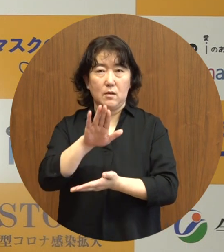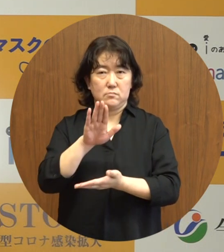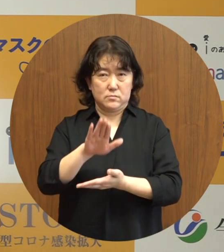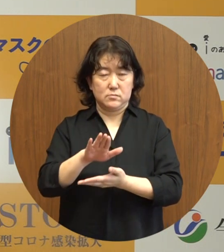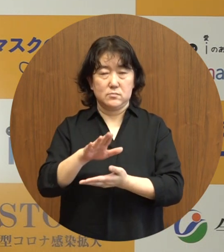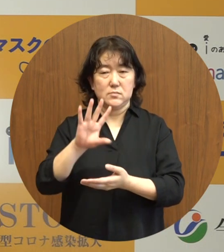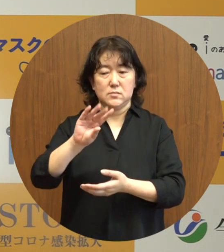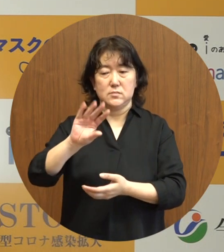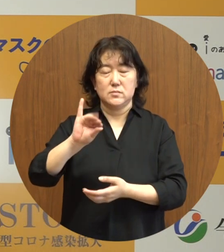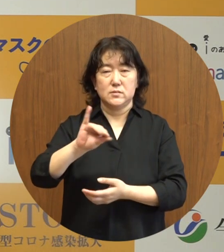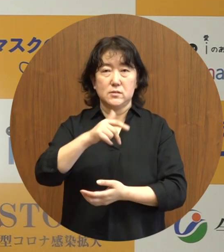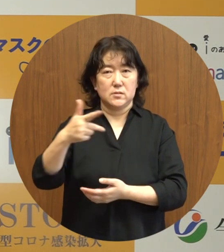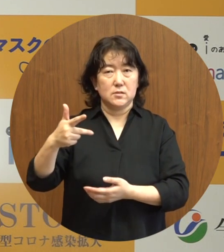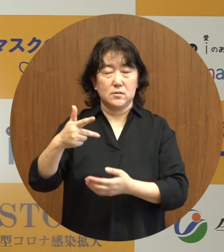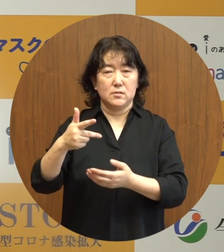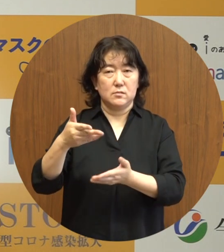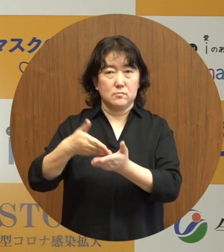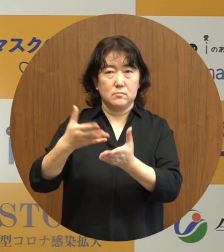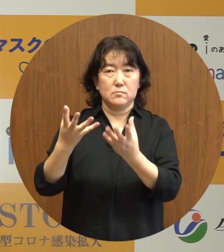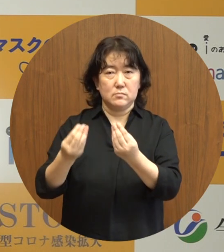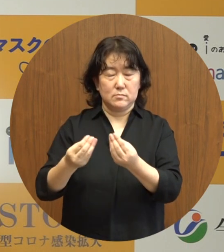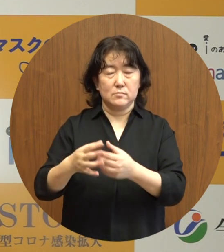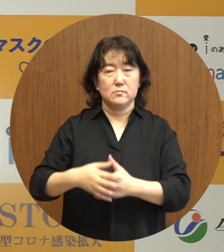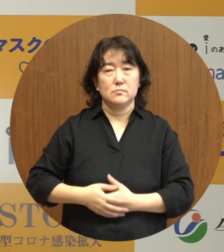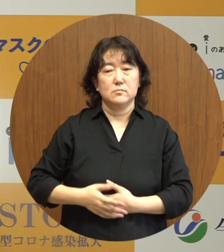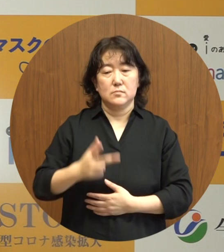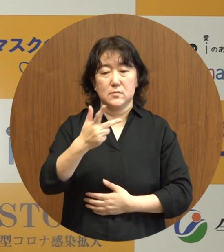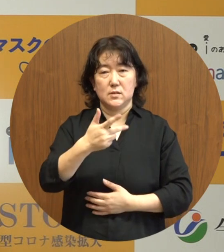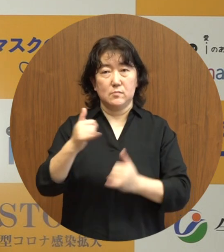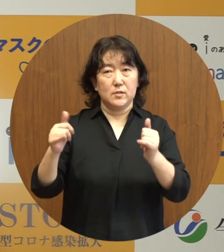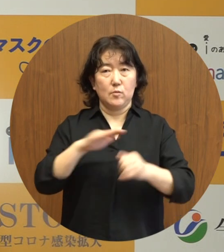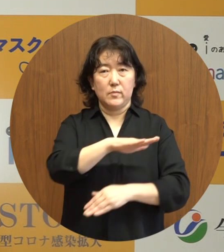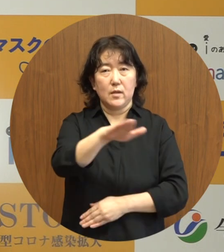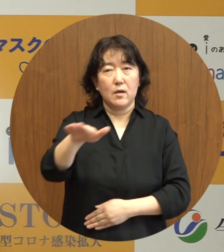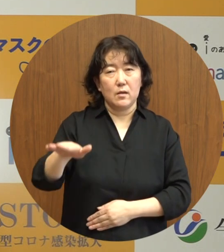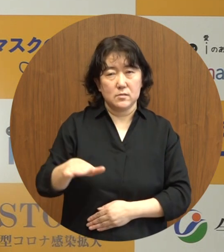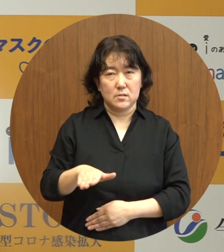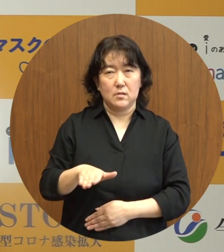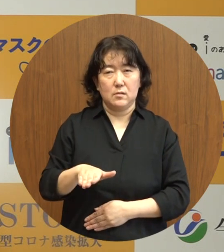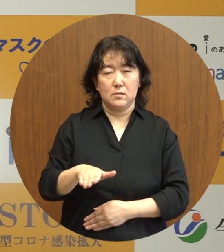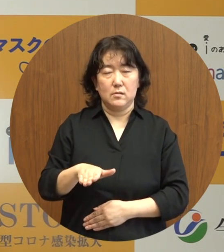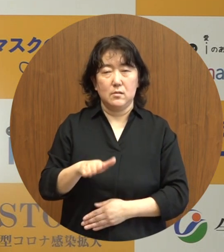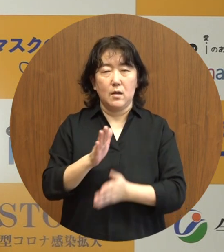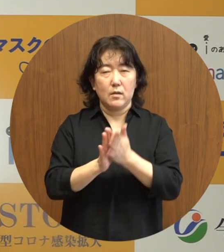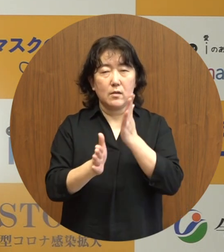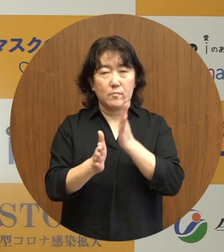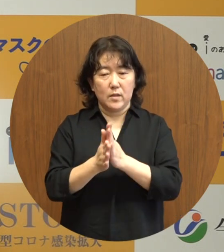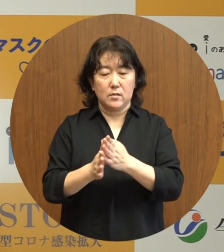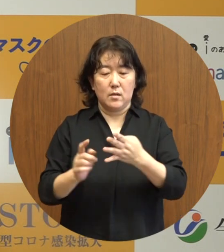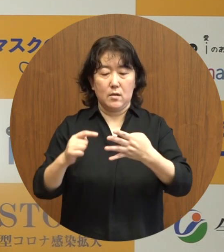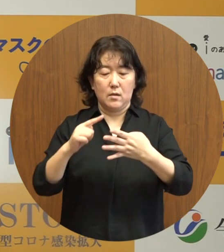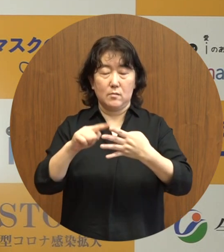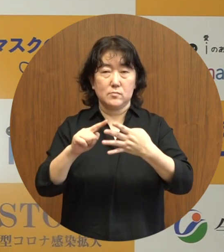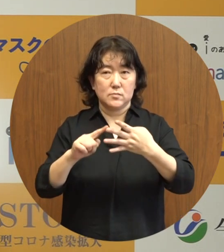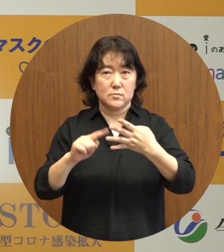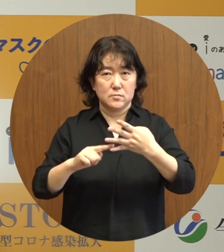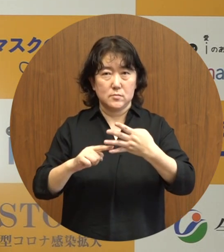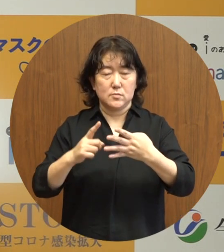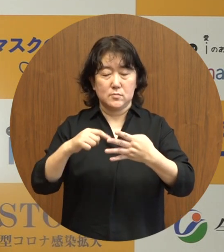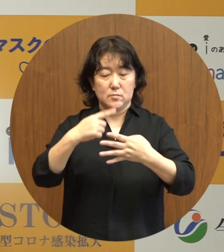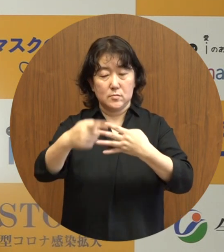会見で発表がありました。このため、市民の皆様に改めて以下の4点にご注意いただき